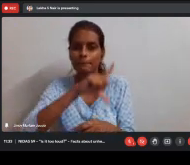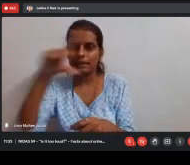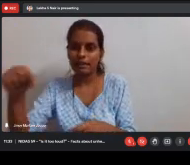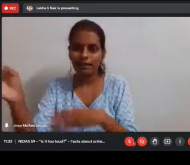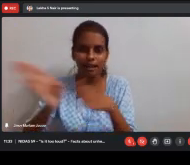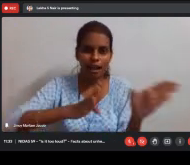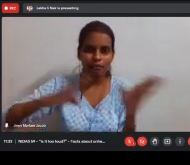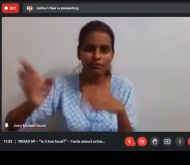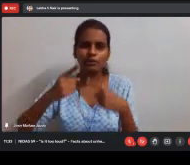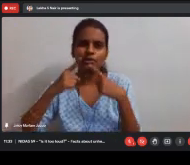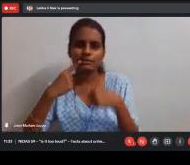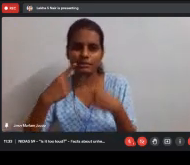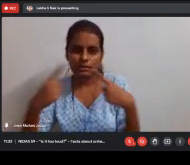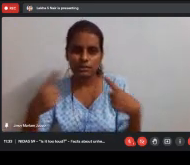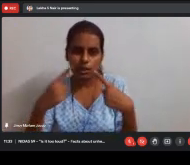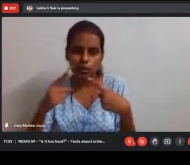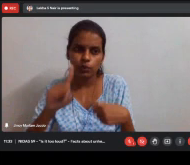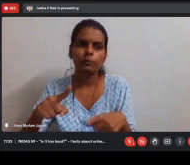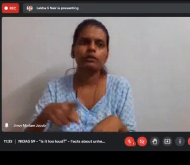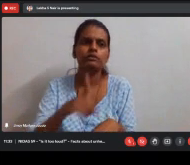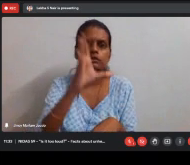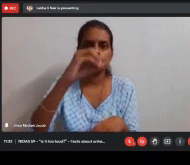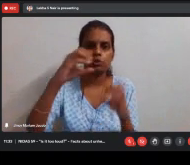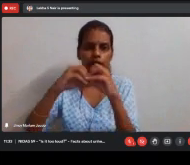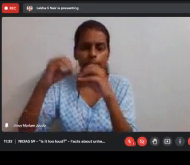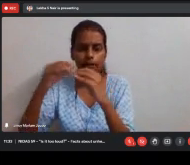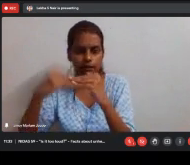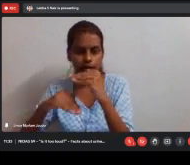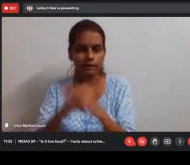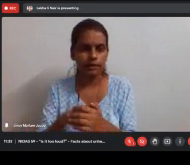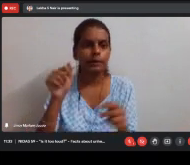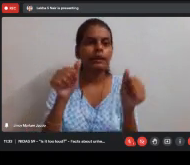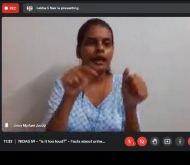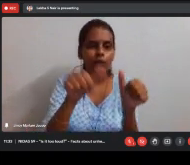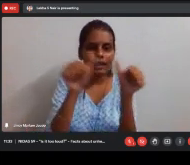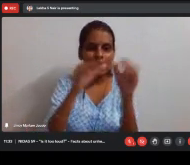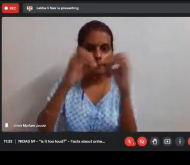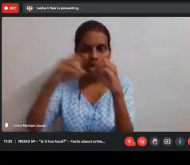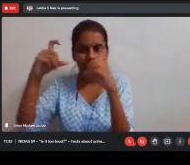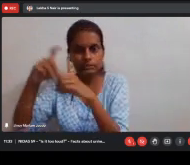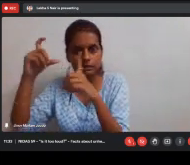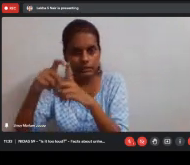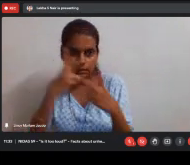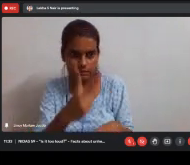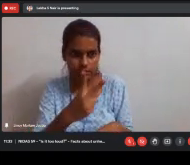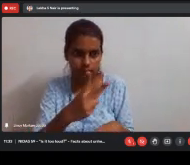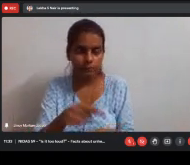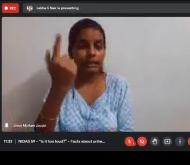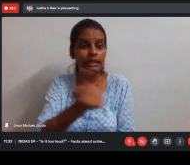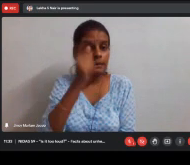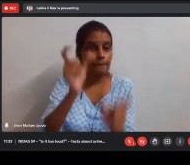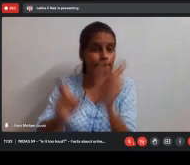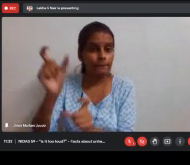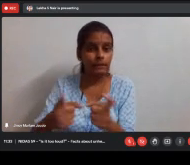അതിൽ കാണിക്കുന്നത് വെച്ച് കഴിഞ്ഞാൽ നമുക്ക് ഓൾമോസ്റ്റ് 10 dB താഴെയാണ് കിളി ചിലയ്ക്കുന്ന ശബ്ദം, അതും ഹൈ ഫ്രീക്വൻസി ശബ്ദമാണ്. ഇലകൾ